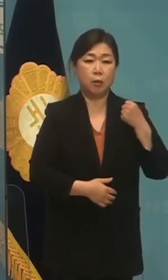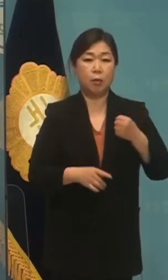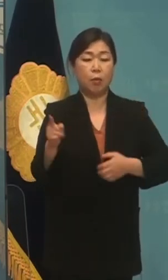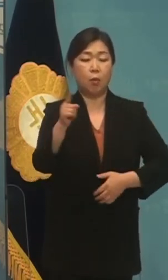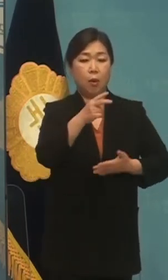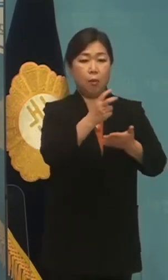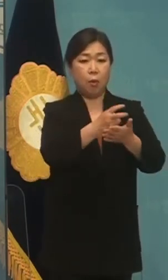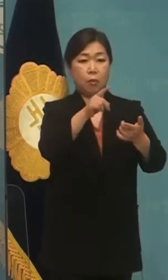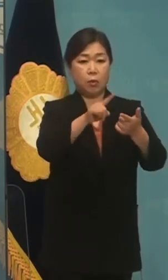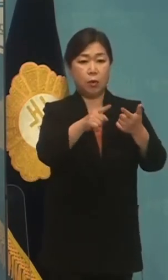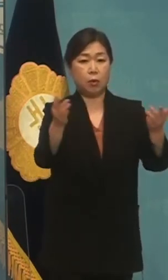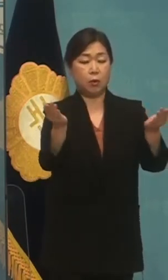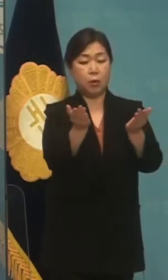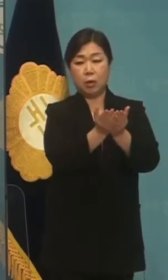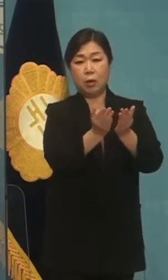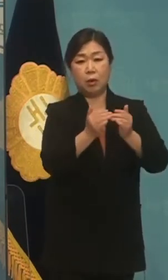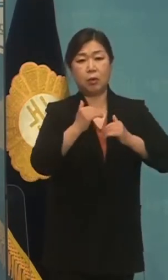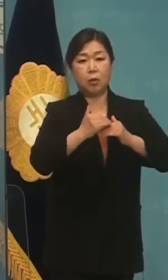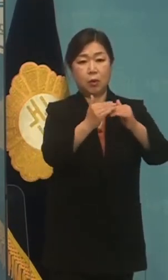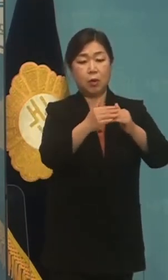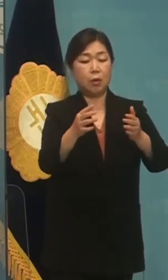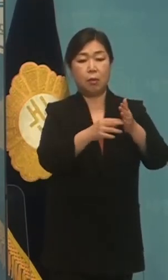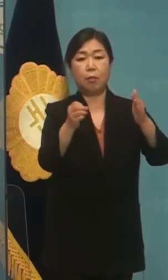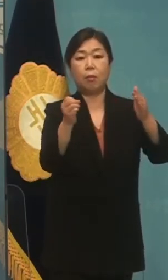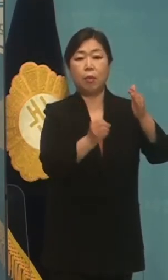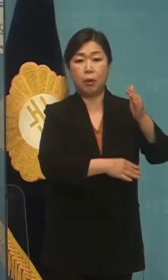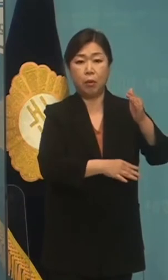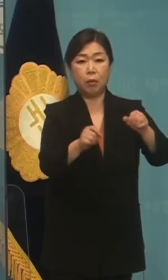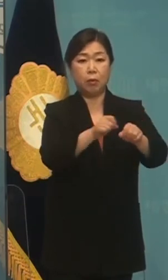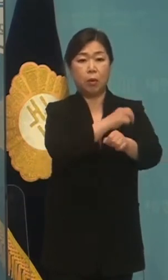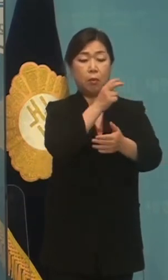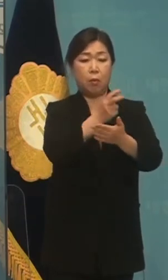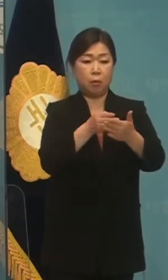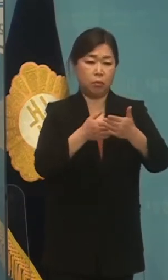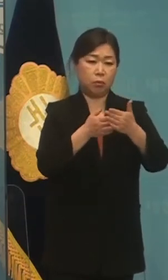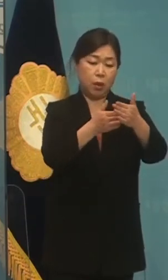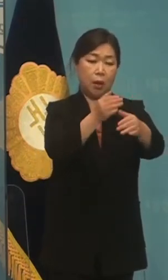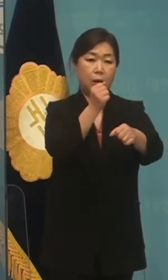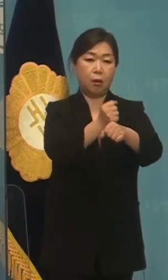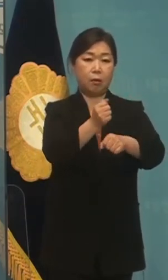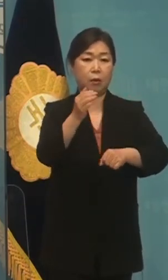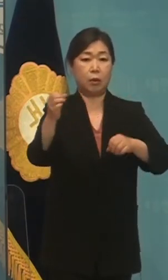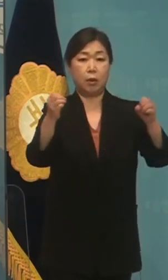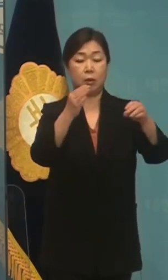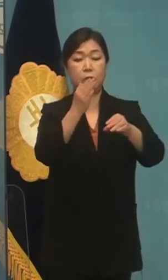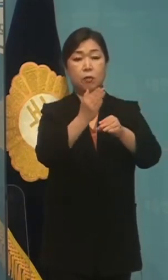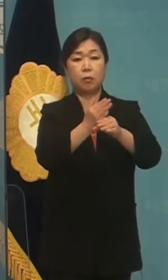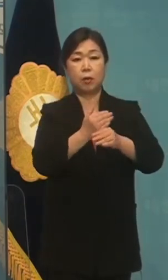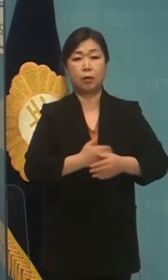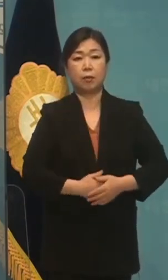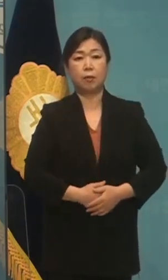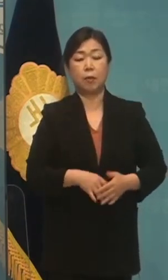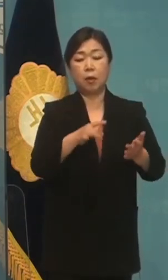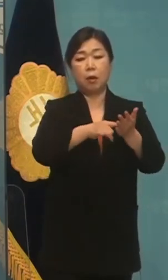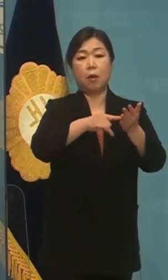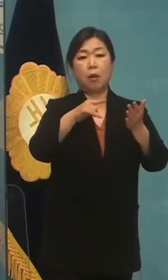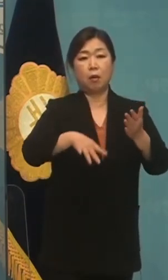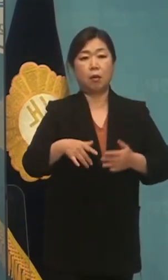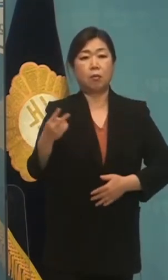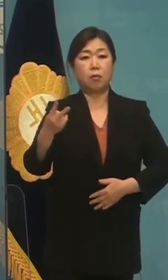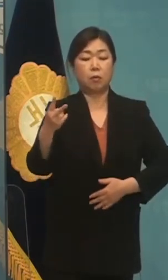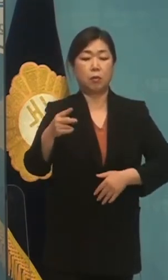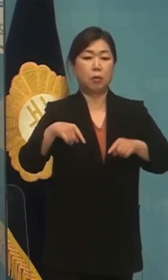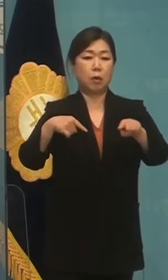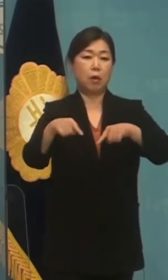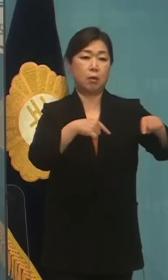절차도 패스하며 추진하겠다며 특별법까지 물을 붙이겠다고 하고 있습니다. 세금이 거대